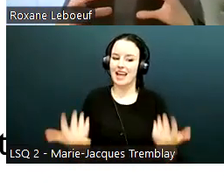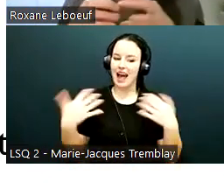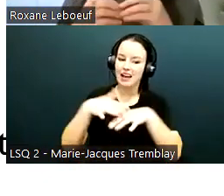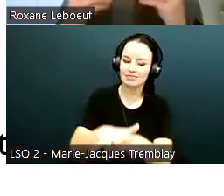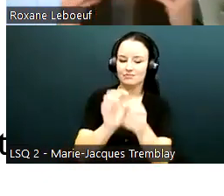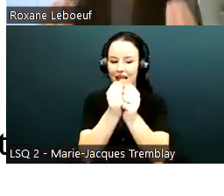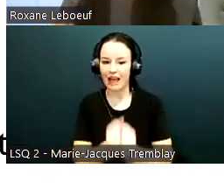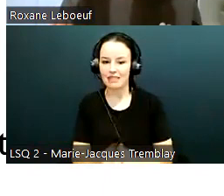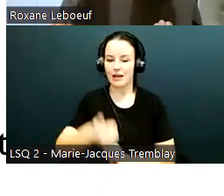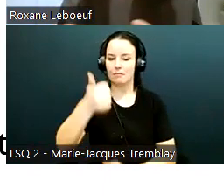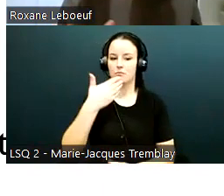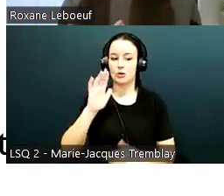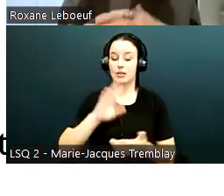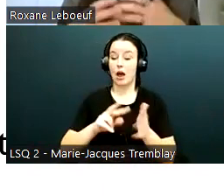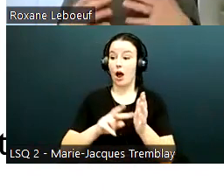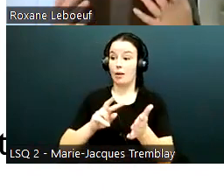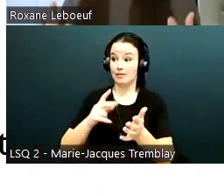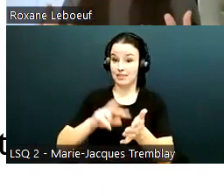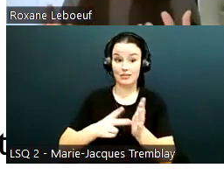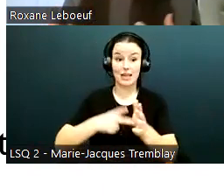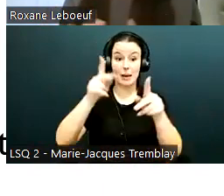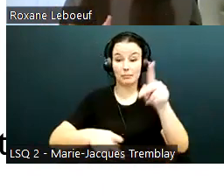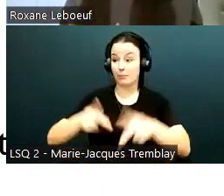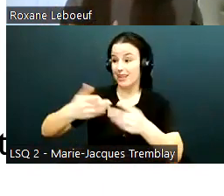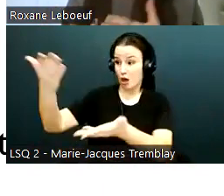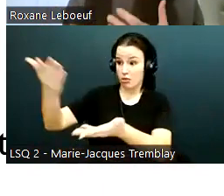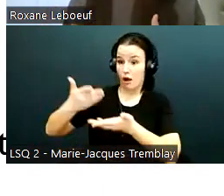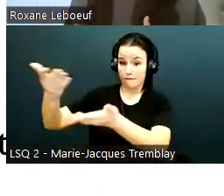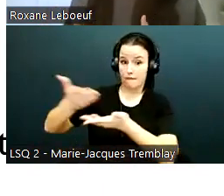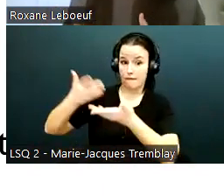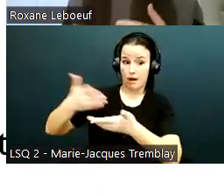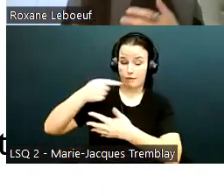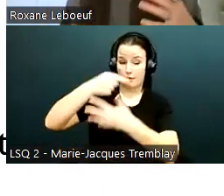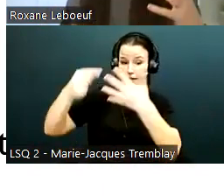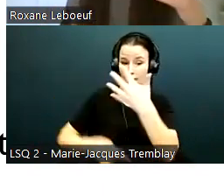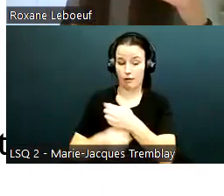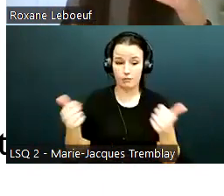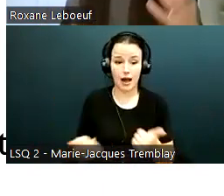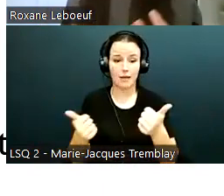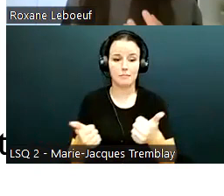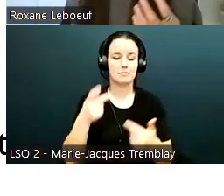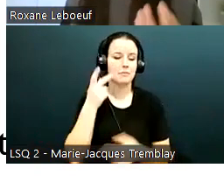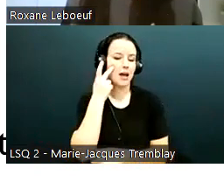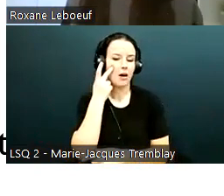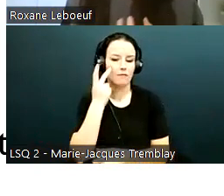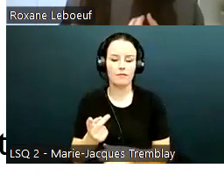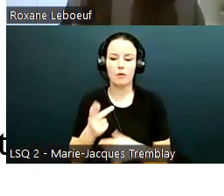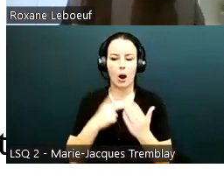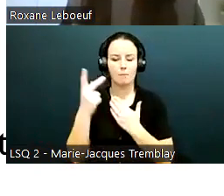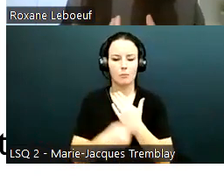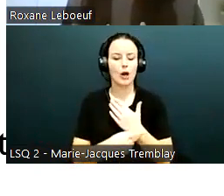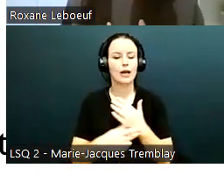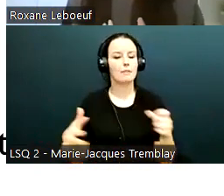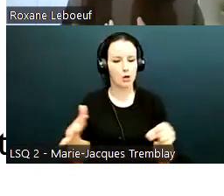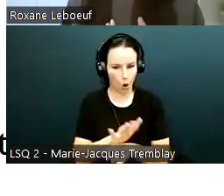avaient énormément de choses à nous proposer pour développer le contenu du programme et vous allez voir que c'est un programme qui est très complet, qui